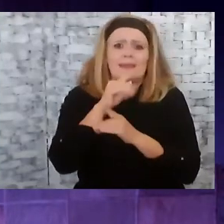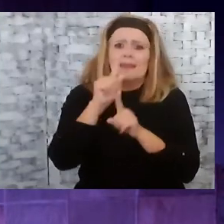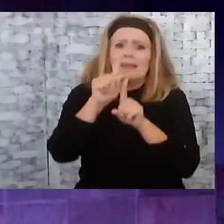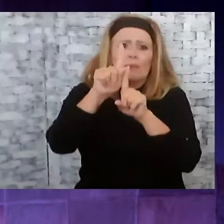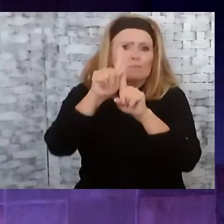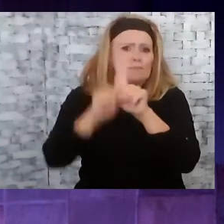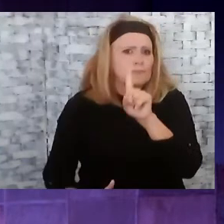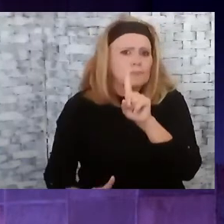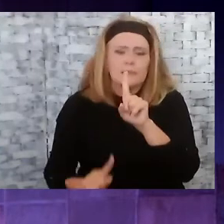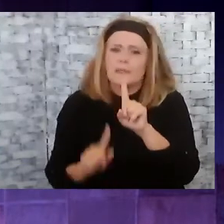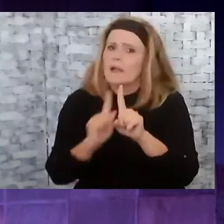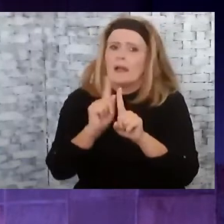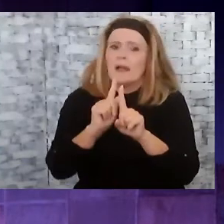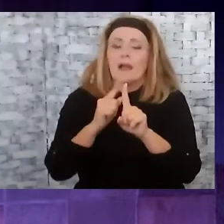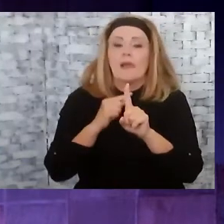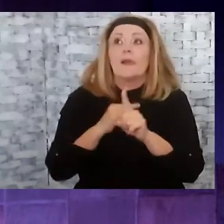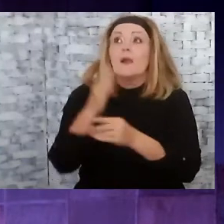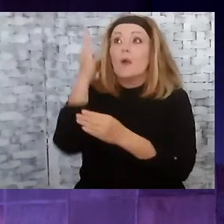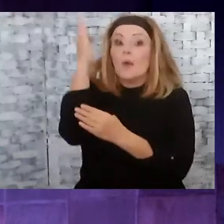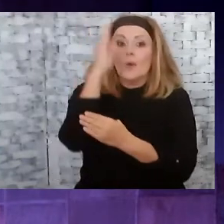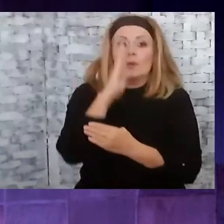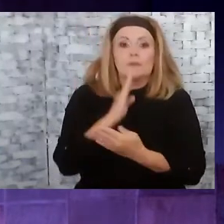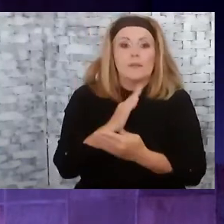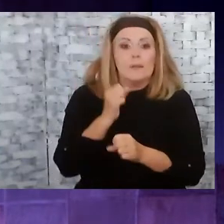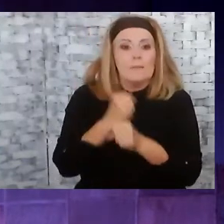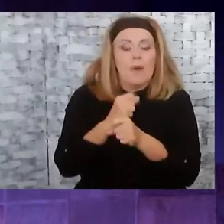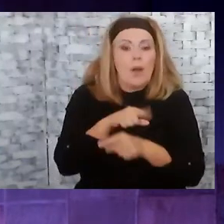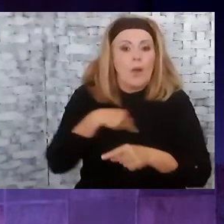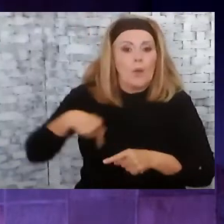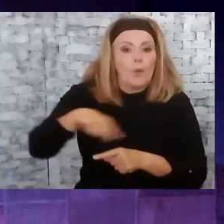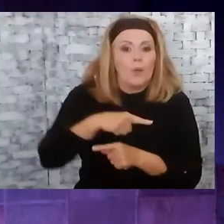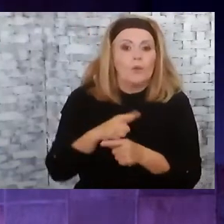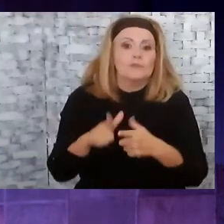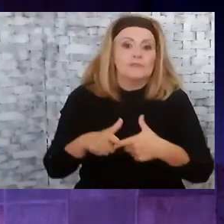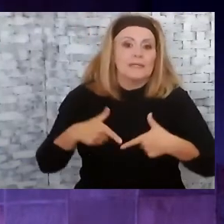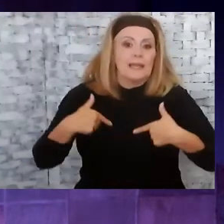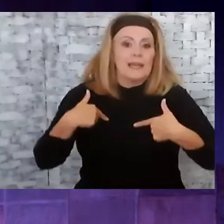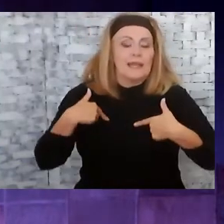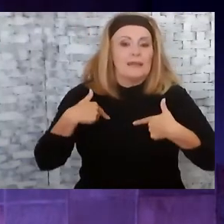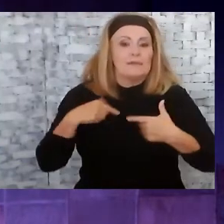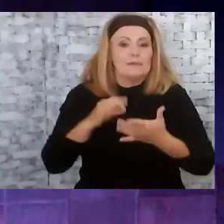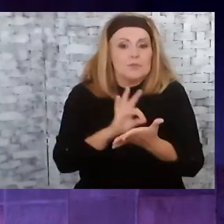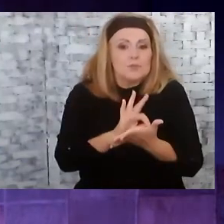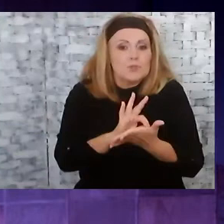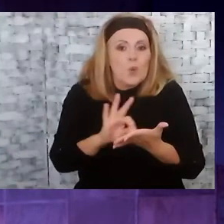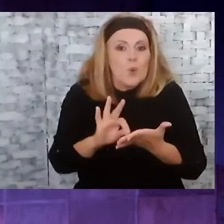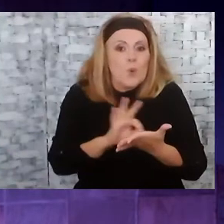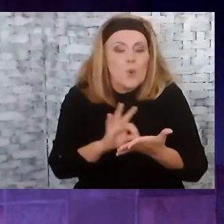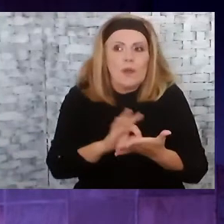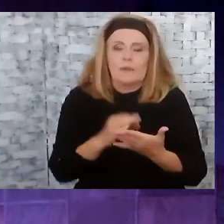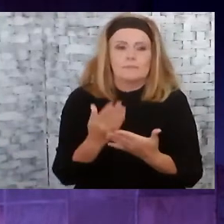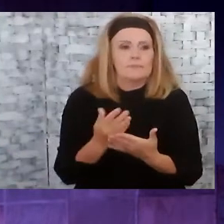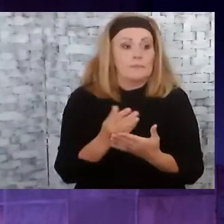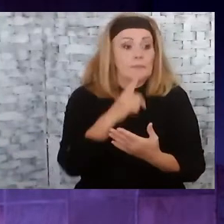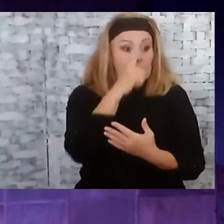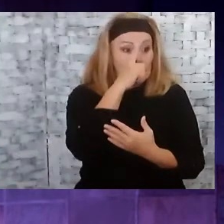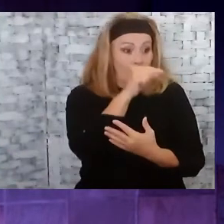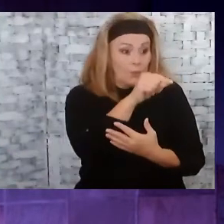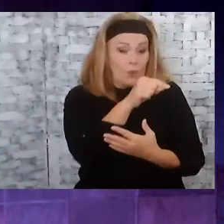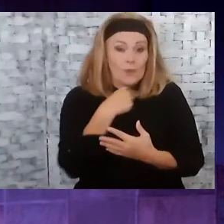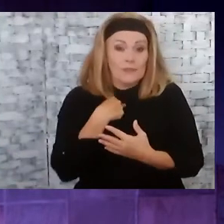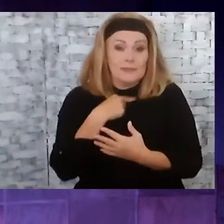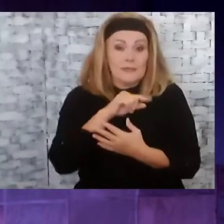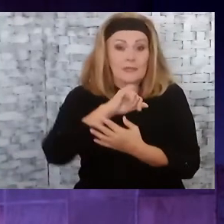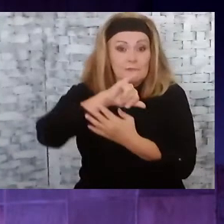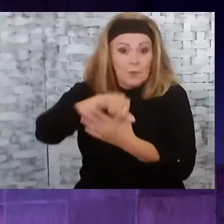'n suiwering. God wil hê jou lewe moet tel, dit moet 'n gewig hê. Wat is die eerste ding wat Johannes van my en van jou skryf in Johannes 1